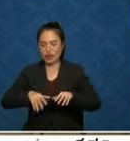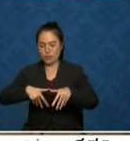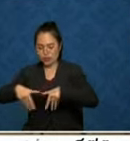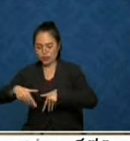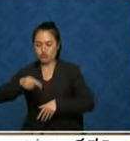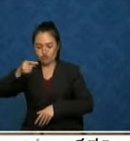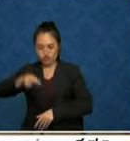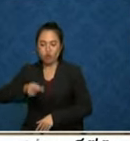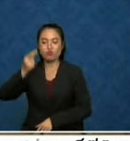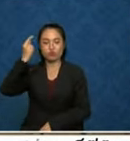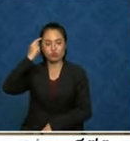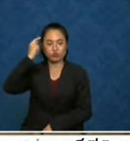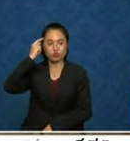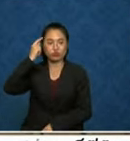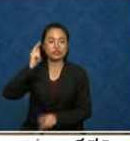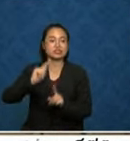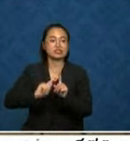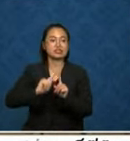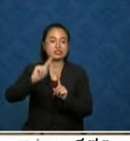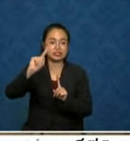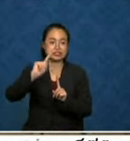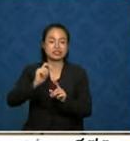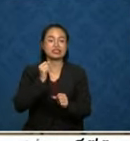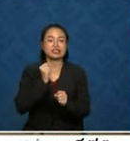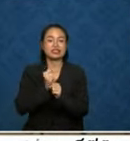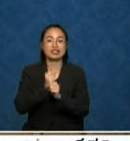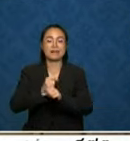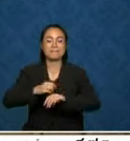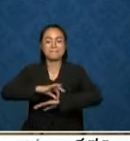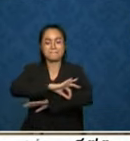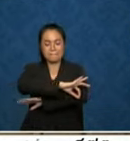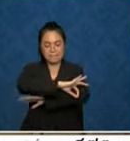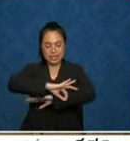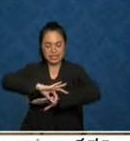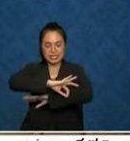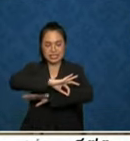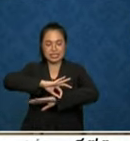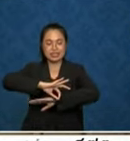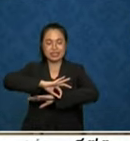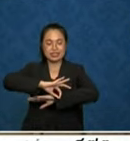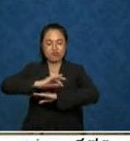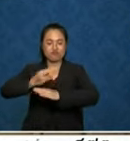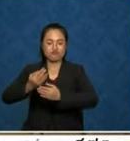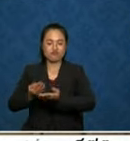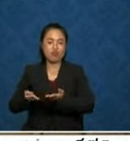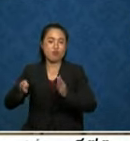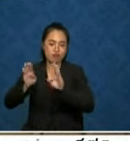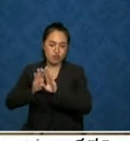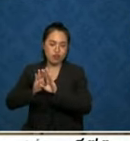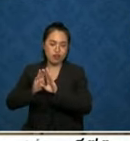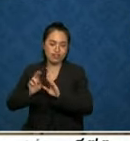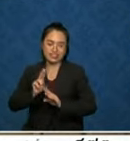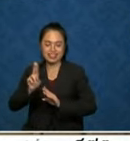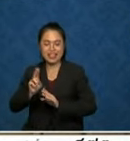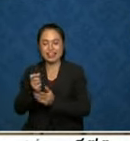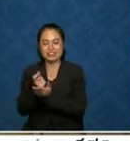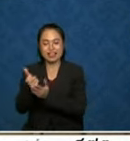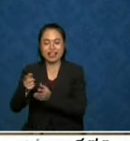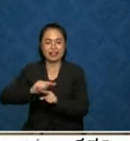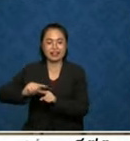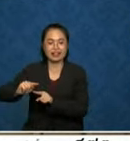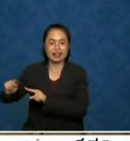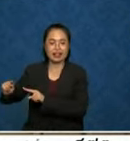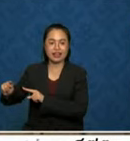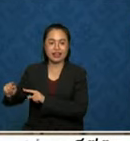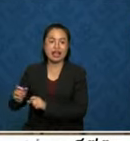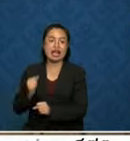ควรต้องมีอันแรกนะคะคือการจัดทำบัญชีครัวเรือนจริงๆแล้วความรอบรู้เกี่ยวกับเรื่องการ